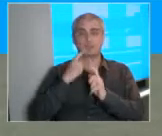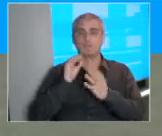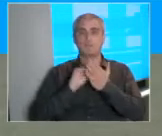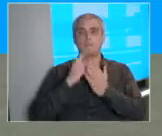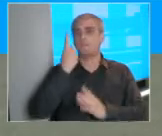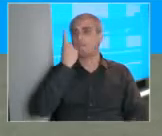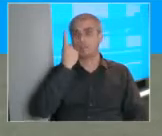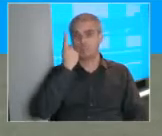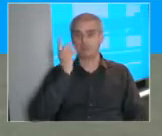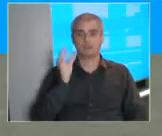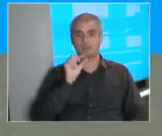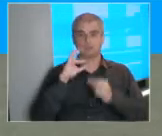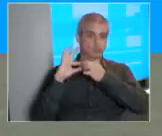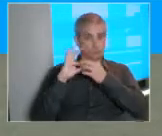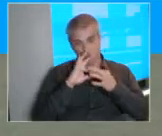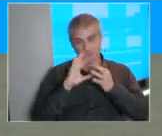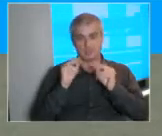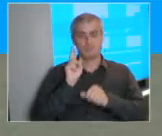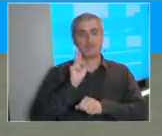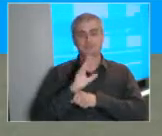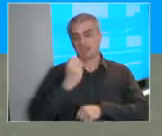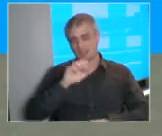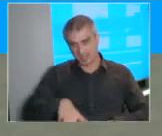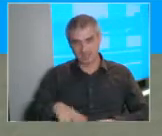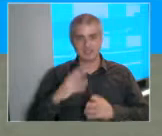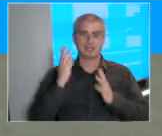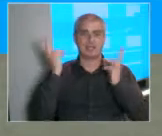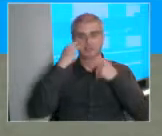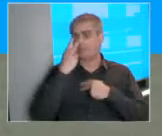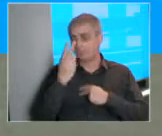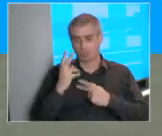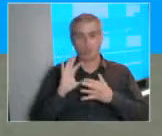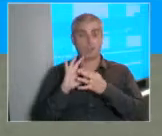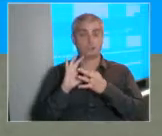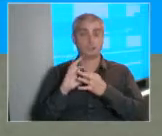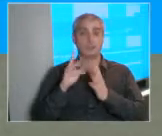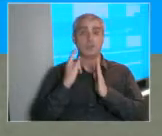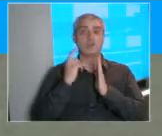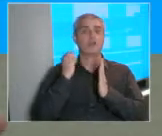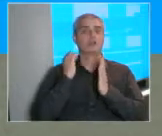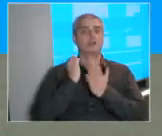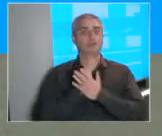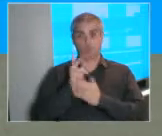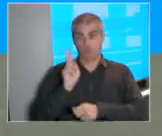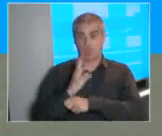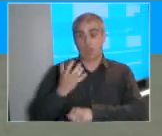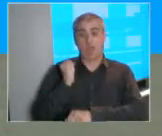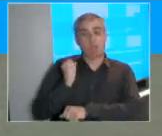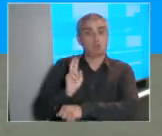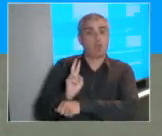פעם אחת, ביחד עם אותה שורה עם החזקת קטין, הסדרי ביקור, קשר ומגע. חוק הכשרות המשפטית והאפוטרופסות, שהוא באמת